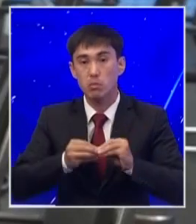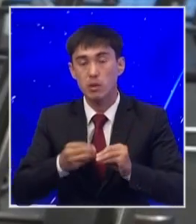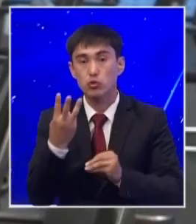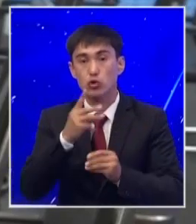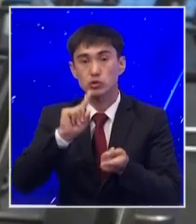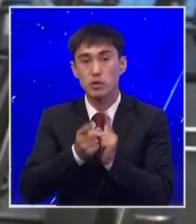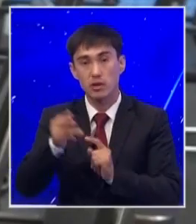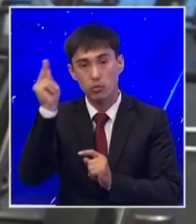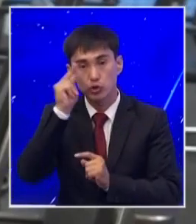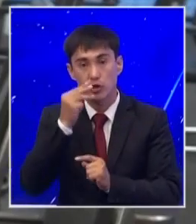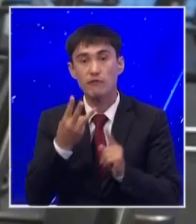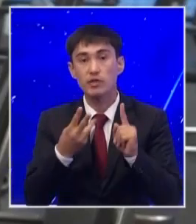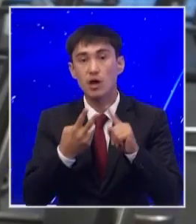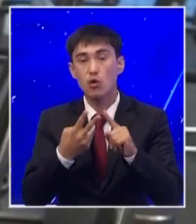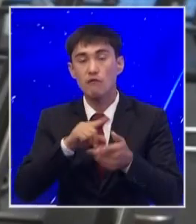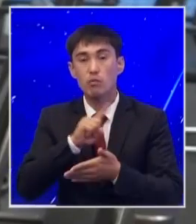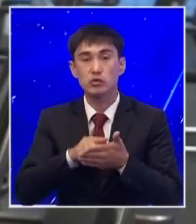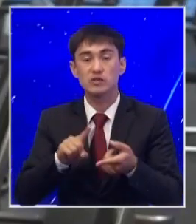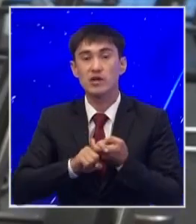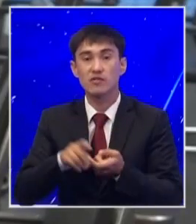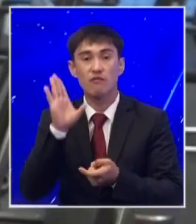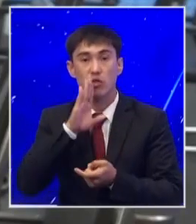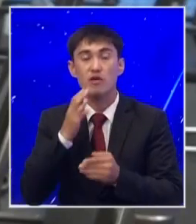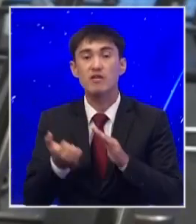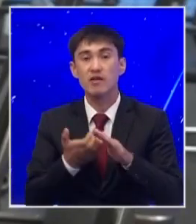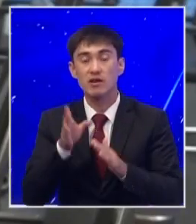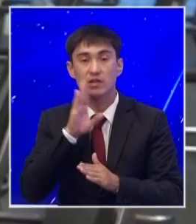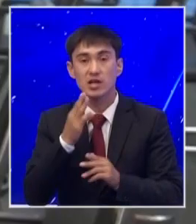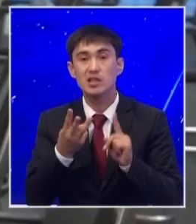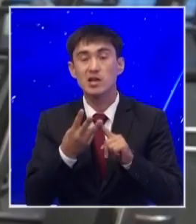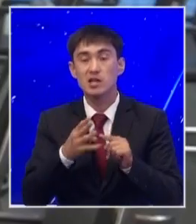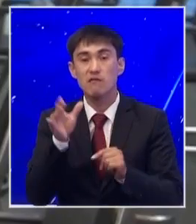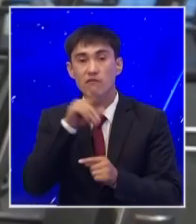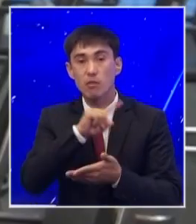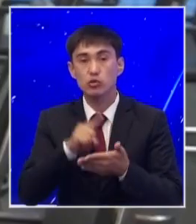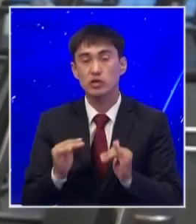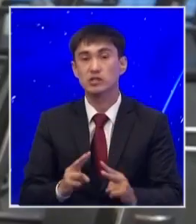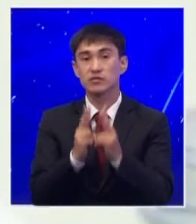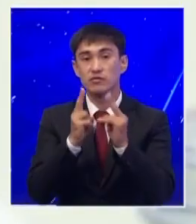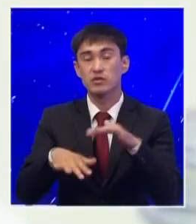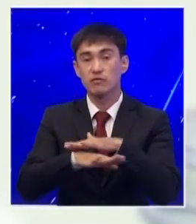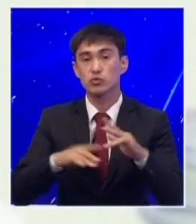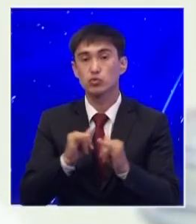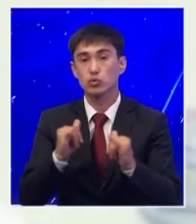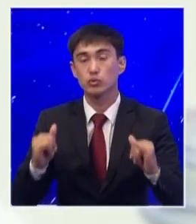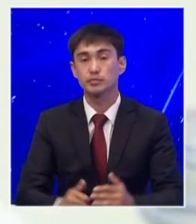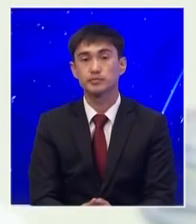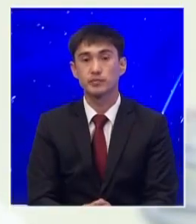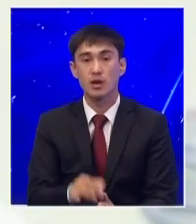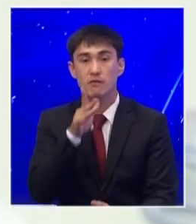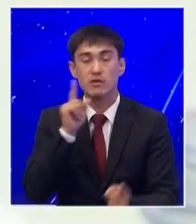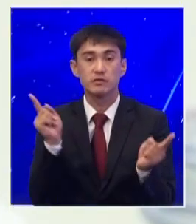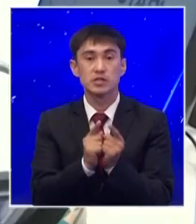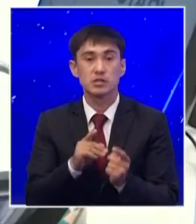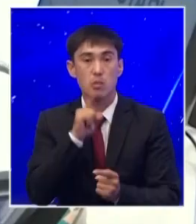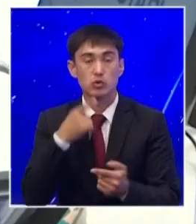трехсменного обучения. Второй вопрос связан с водой и ее дефицитом. И третий вопрос – это развитие инфраструктуры. Во время встречи молодежь активно